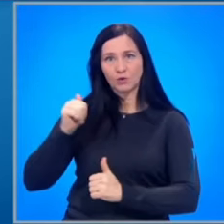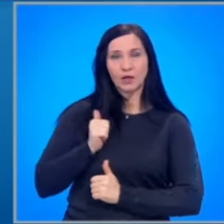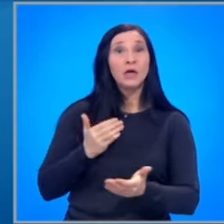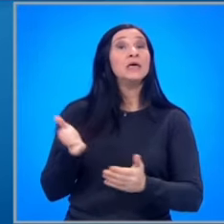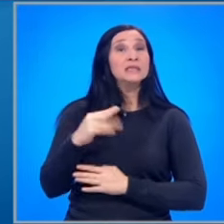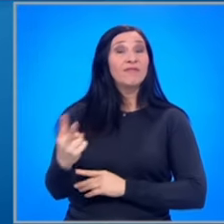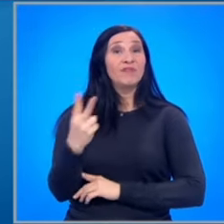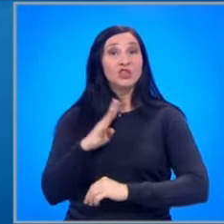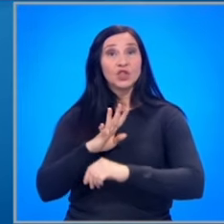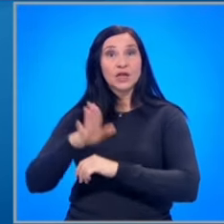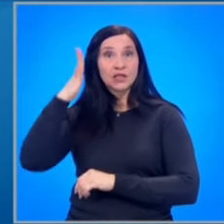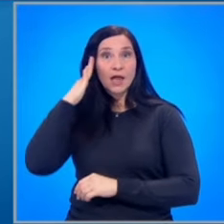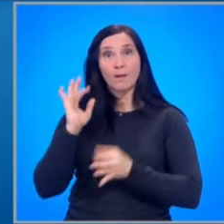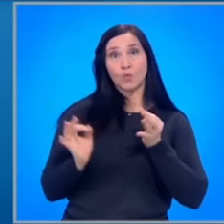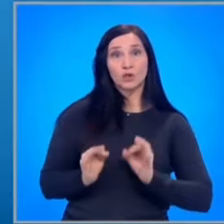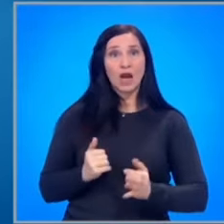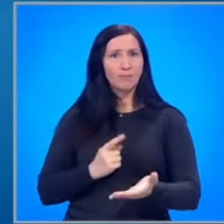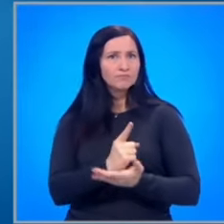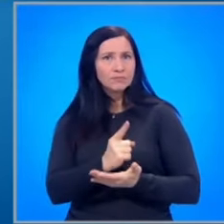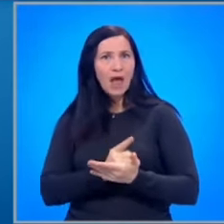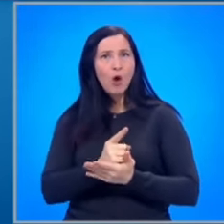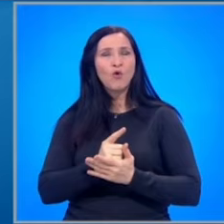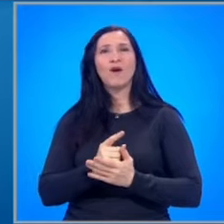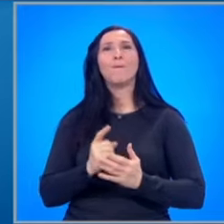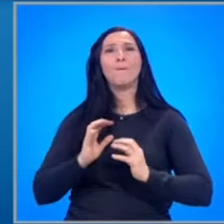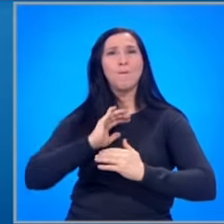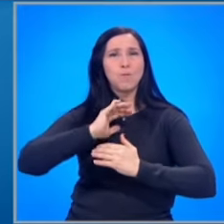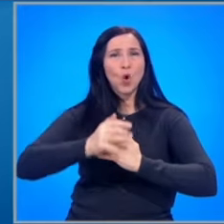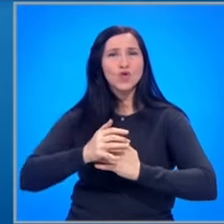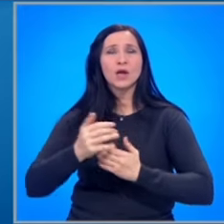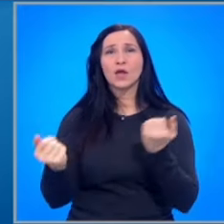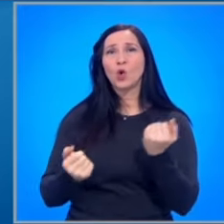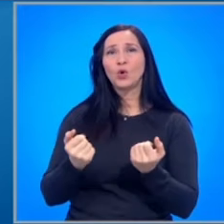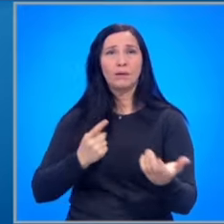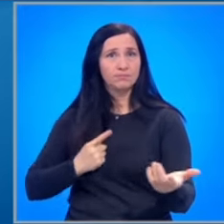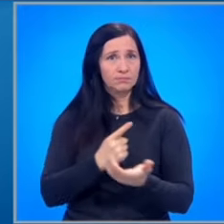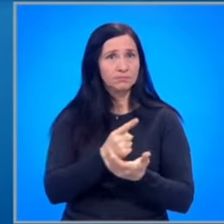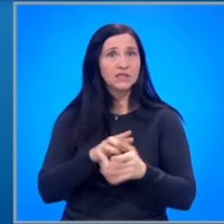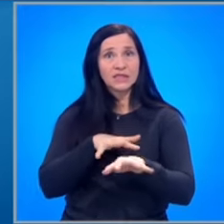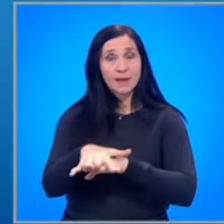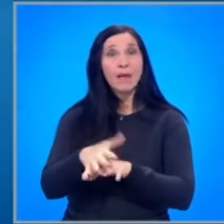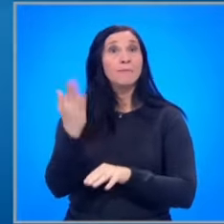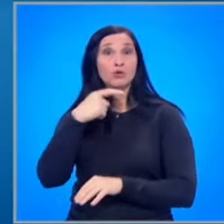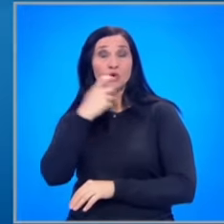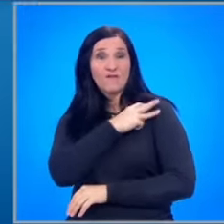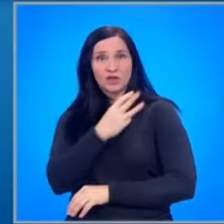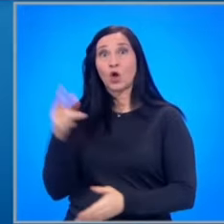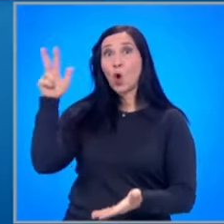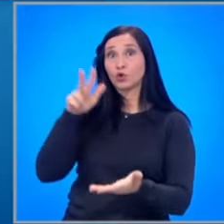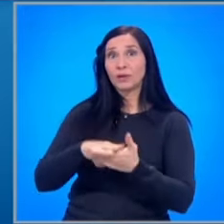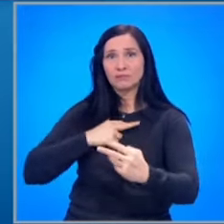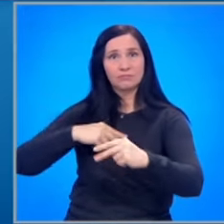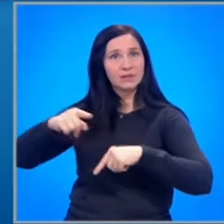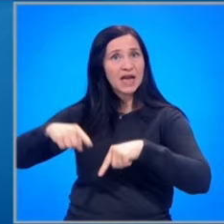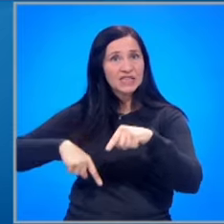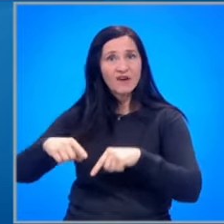страната модернизира своите танкове, бронирани коли и артилерийски системи. Миналата година Вашингтон одобри трансфер на американско оръжие за Украина